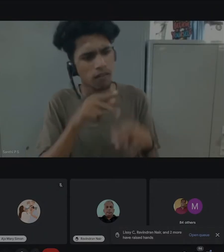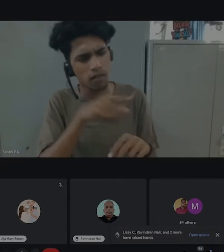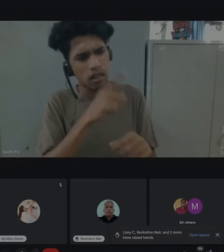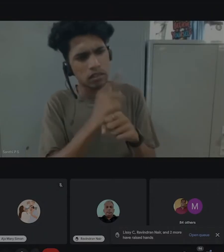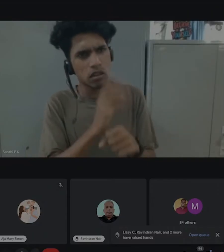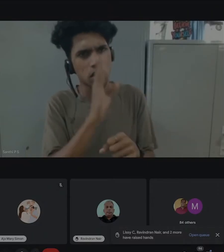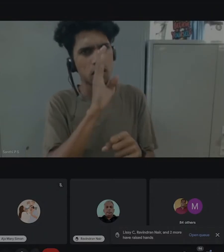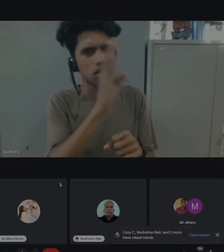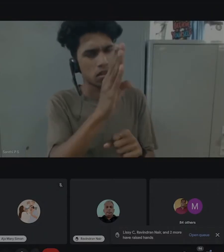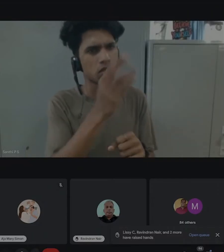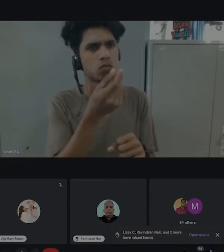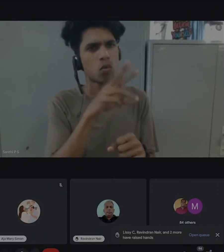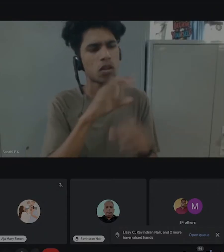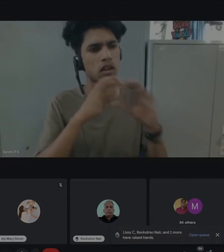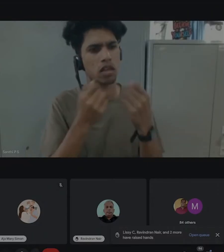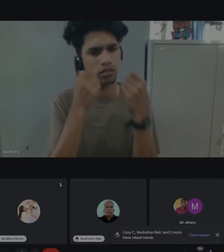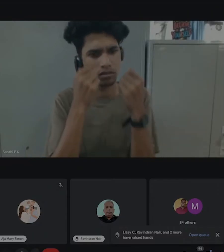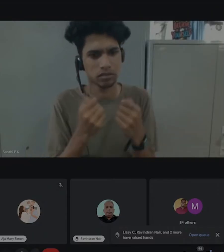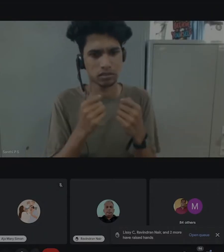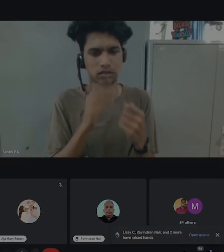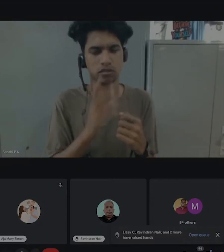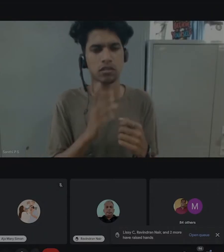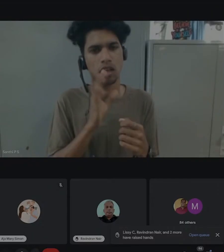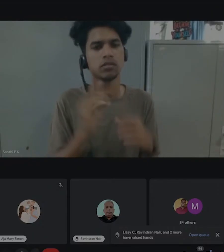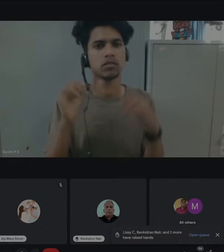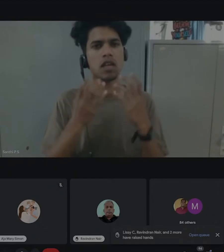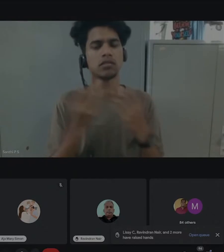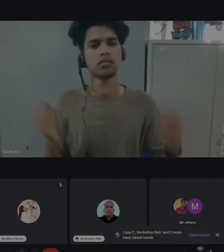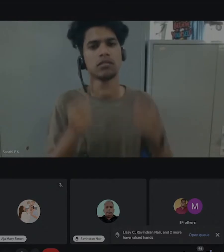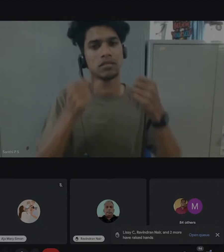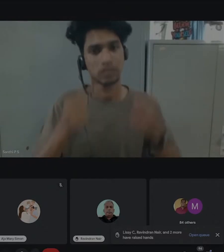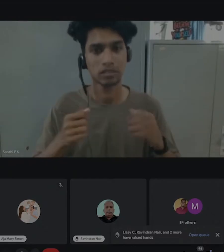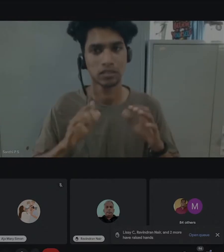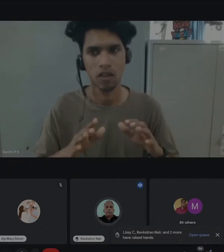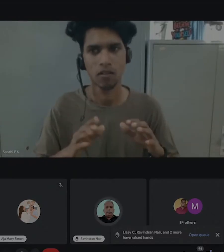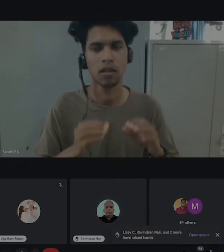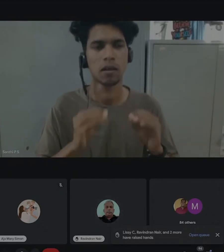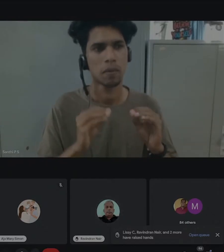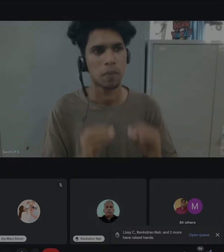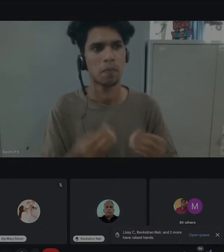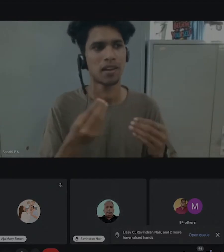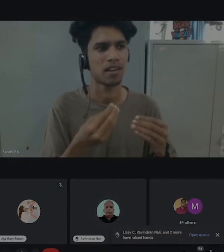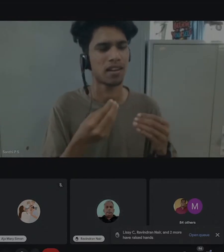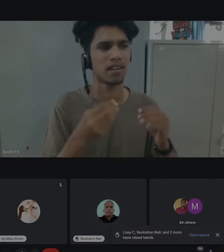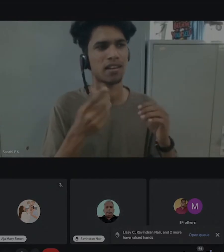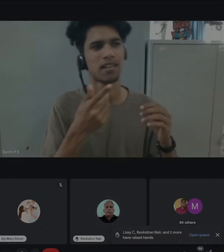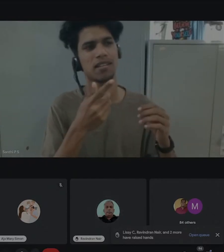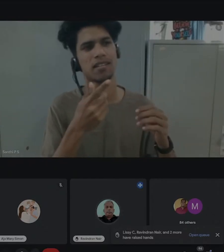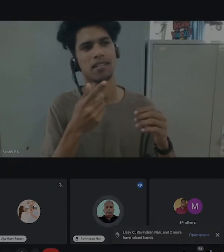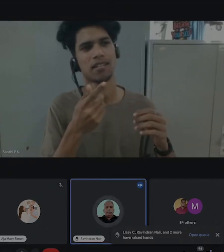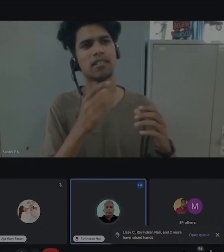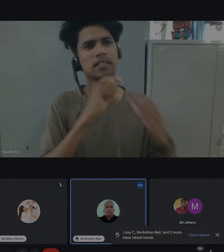ക്ലാസ്സിനകത്ത് ഇരിക്കുമ്പോൾ ബുദ്ധിമുട്ടാണ്, അല്ലെങ്കിൽ അത് പേഴ്സണൽ കോൺവെർസേഷനിലേക്ക് കൊണ്ടുവന്നു കഴിഞ്ഞാൽ ചിലപ്പോ കുറച്ചും കൂടി ആള് കമ്മ്യൂണിക്കേറ്റ് ചെയ്യുമായിരിക്കും.